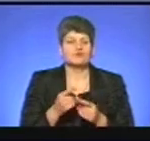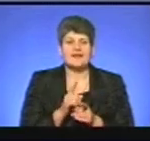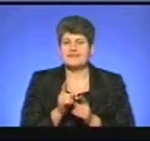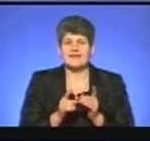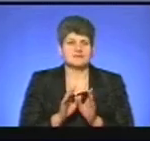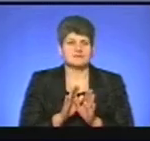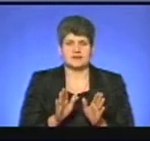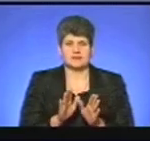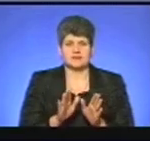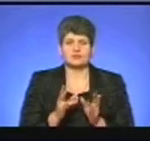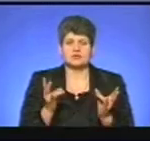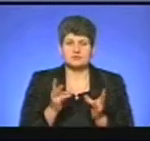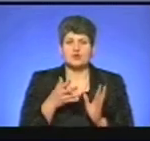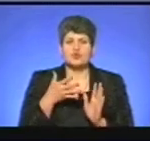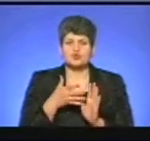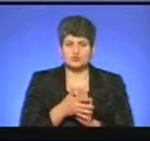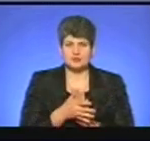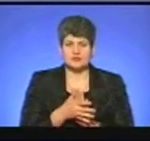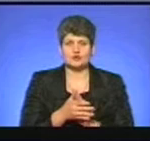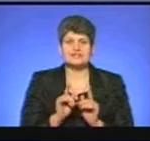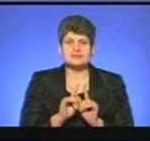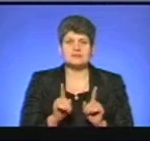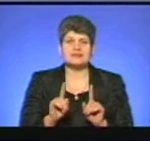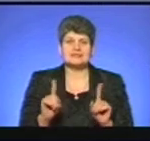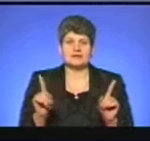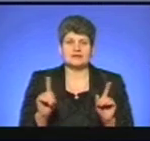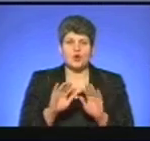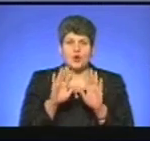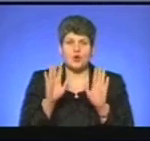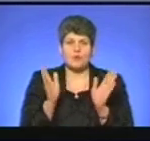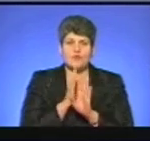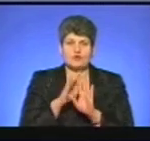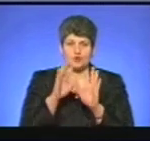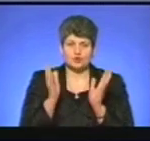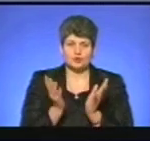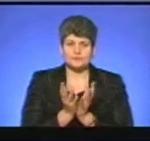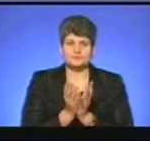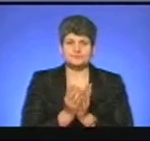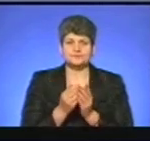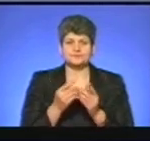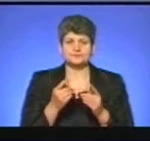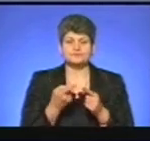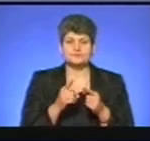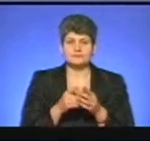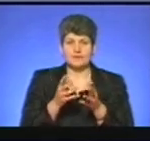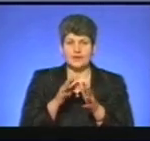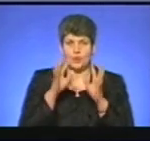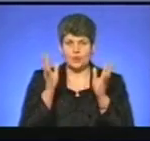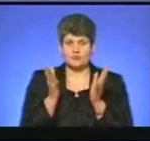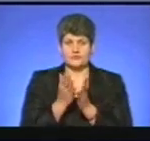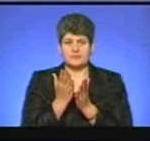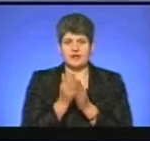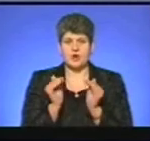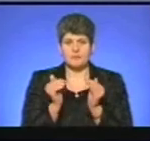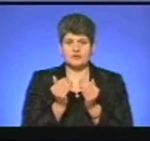незмінною. Потрібно розуміти специфіку взагалі повітряної кулі. Якщо говорити про повітряну кулю, зверху це від купол, він має